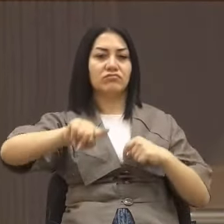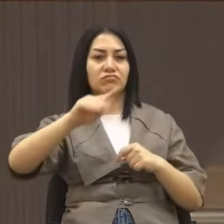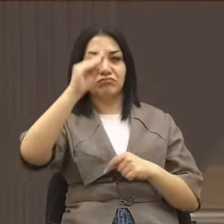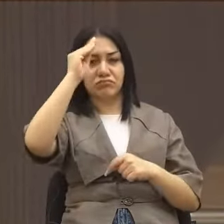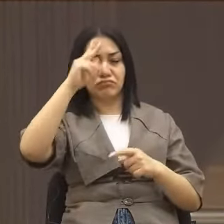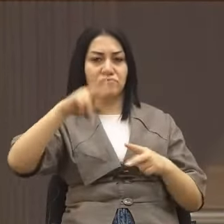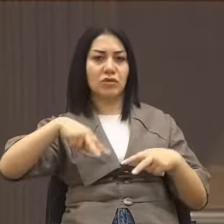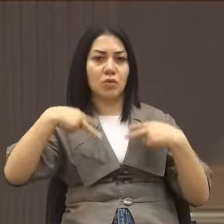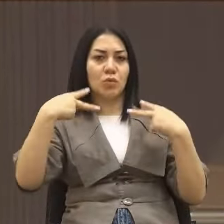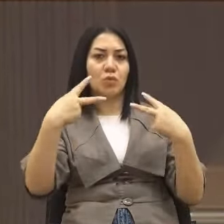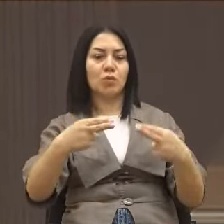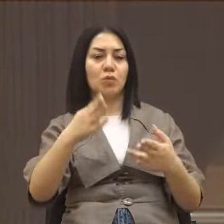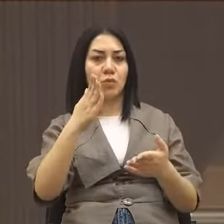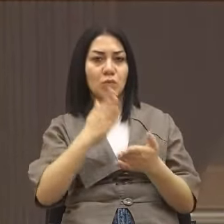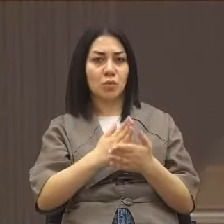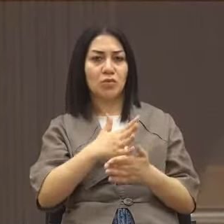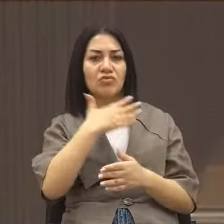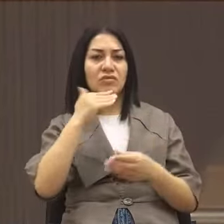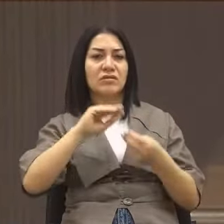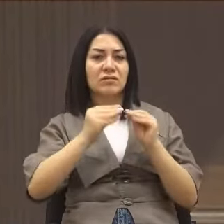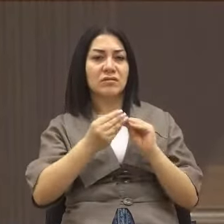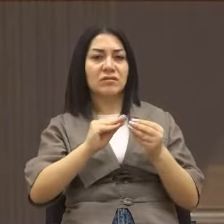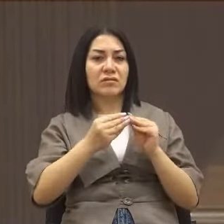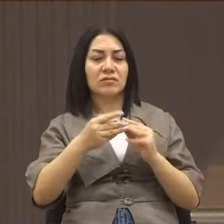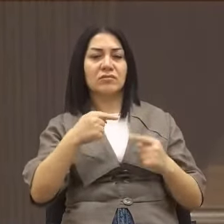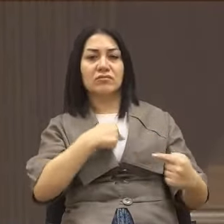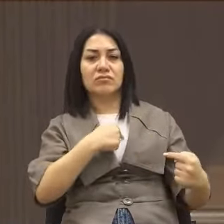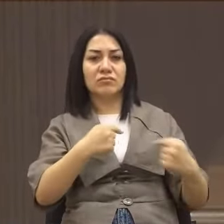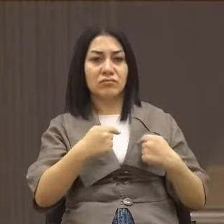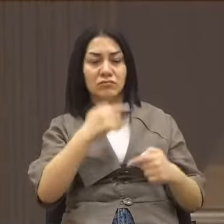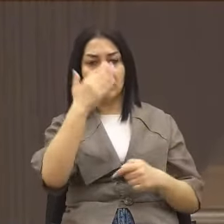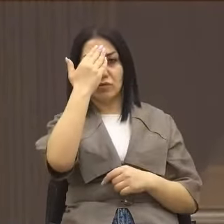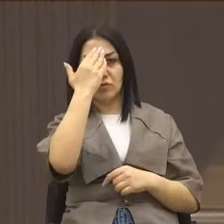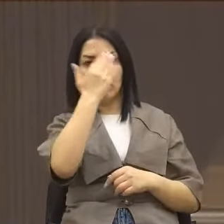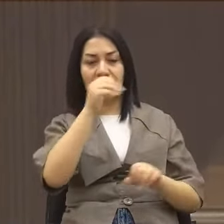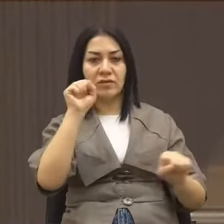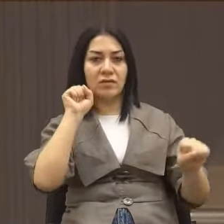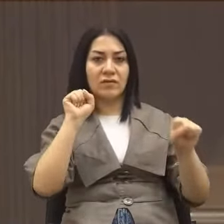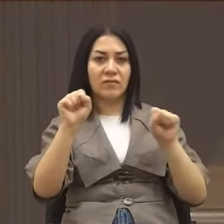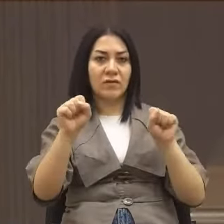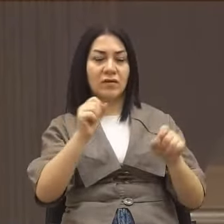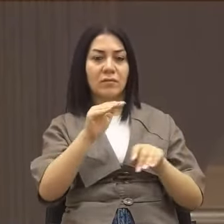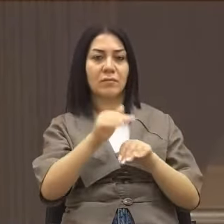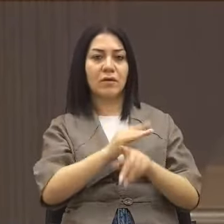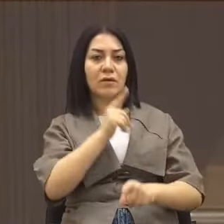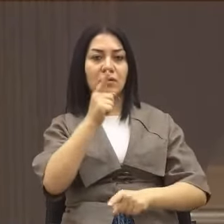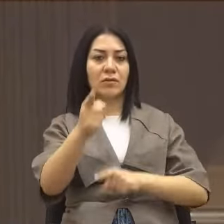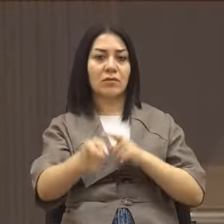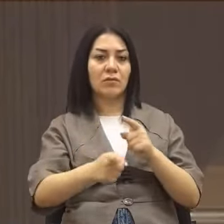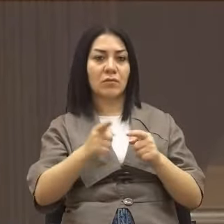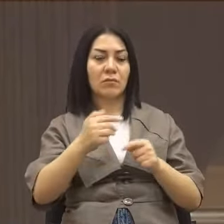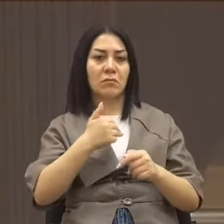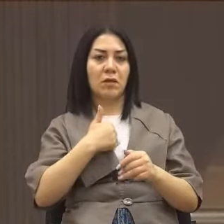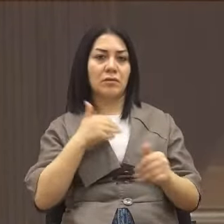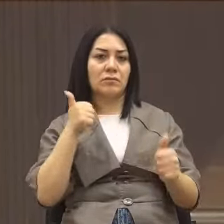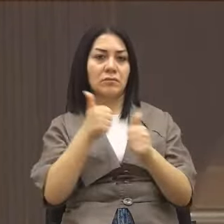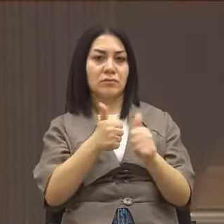է։ Չնայած բազում մարտահրավերներին, ժողովրդավարական բարեփոխումների հարցում առնվազն հետ չենք